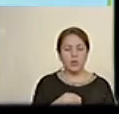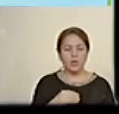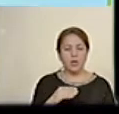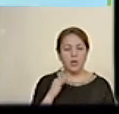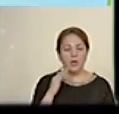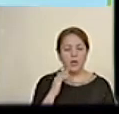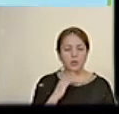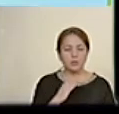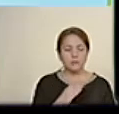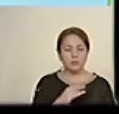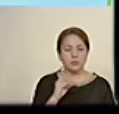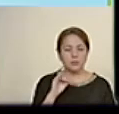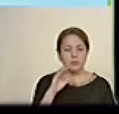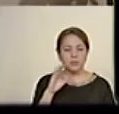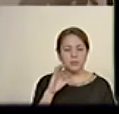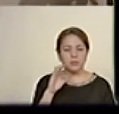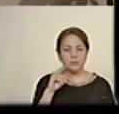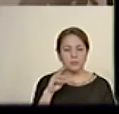Отказаться неспроста.